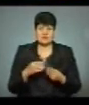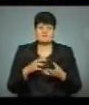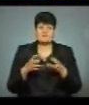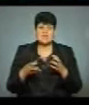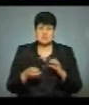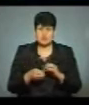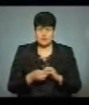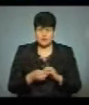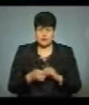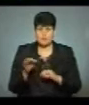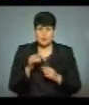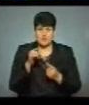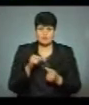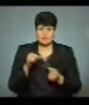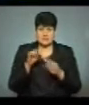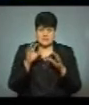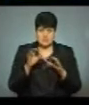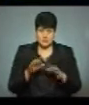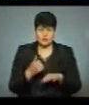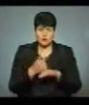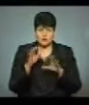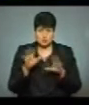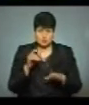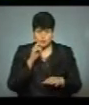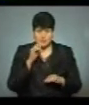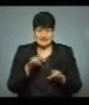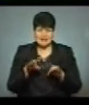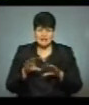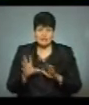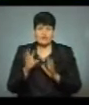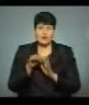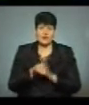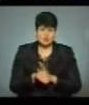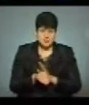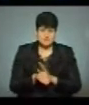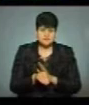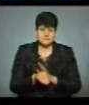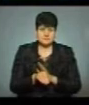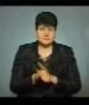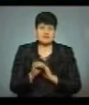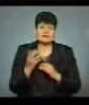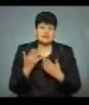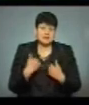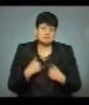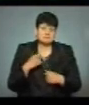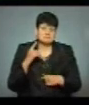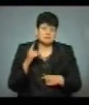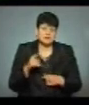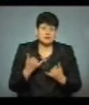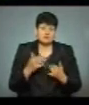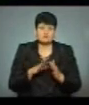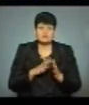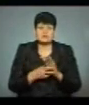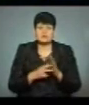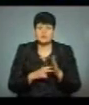висновок про відповідність закону і Конституції України рішень щодо входження. І, наскільки мені було відомо, на сьогодні була